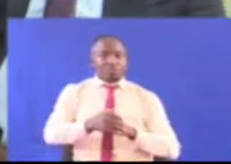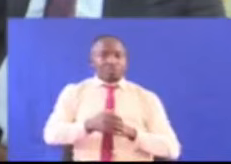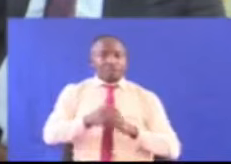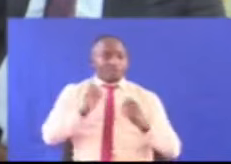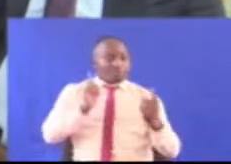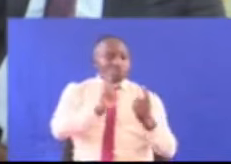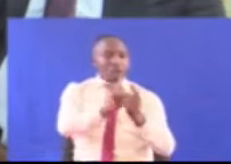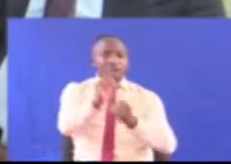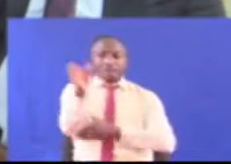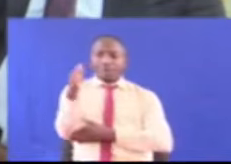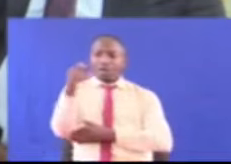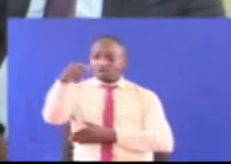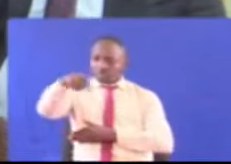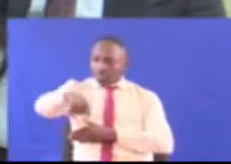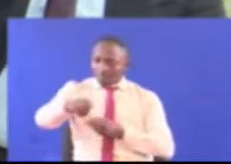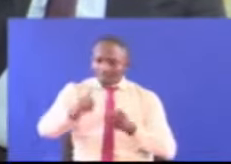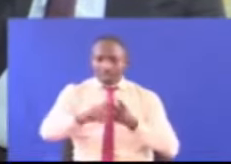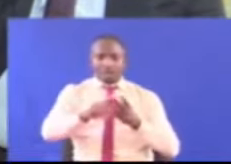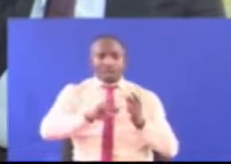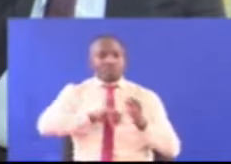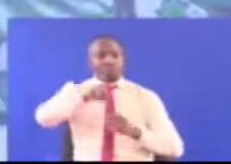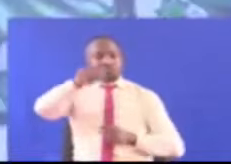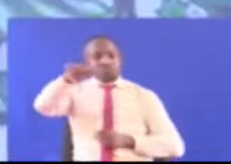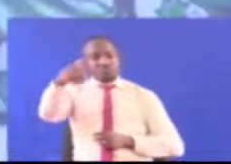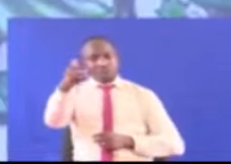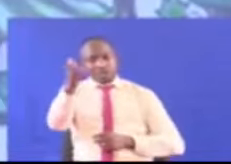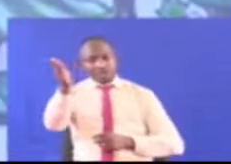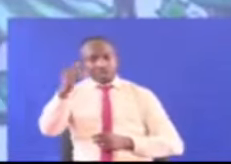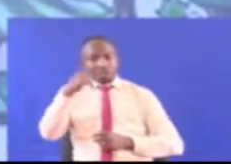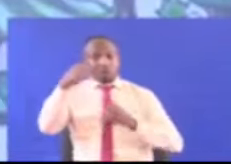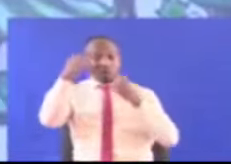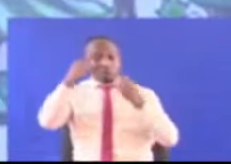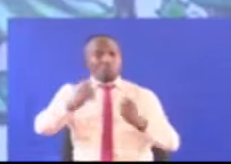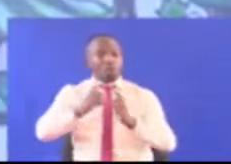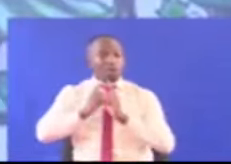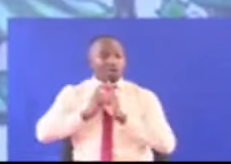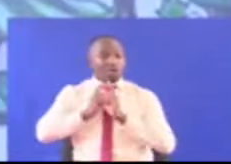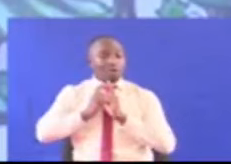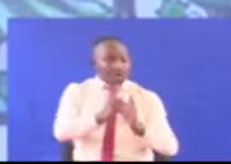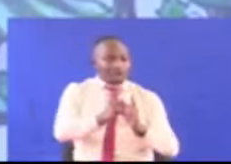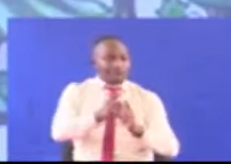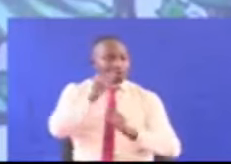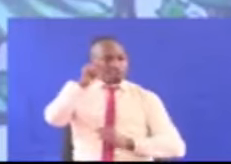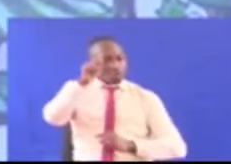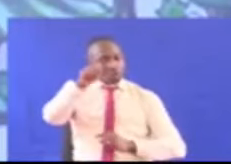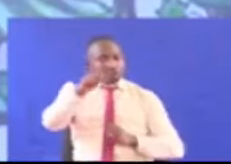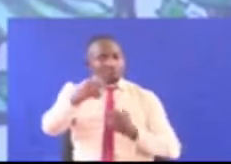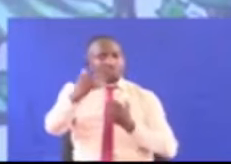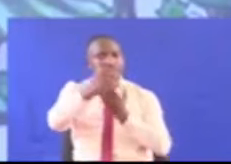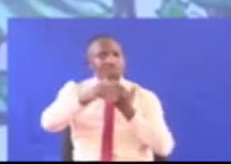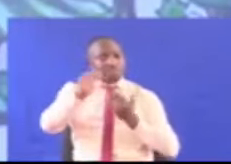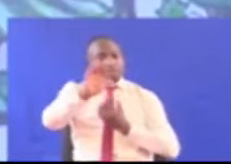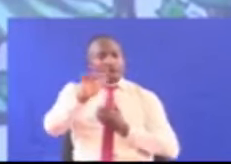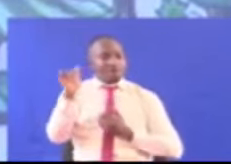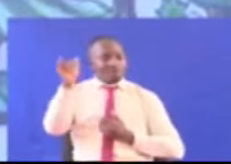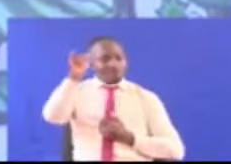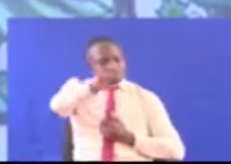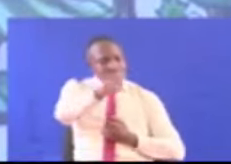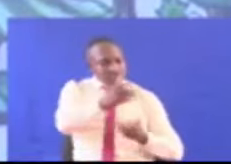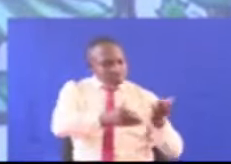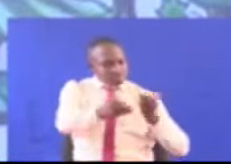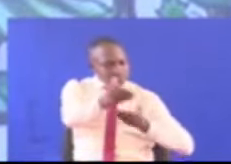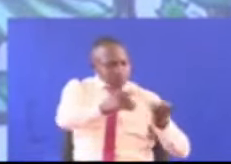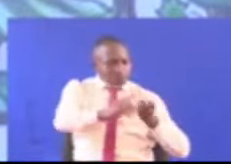na mabalozi hapa nchini, akaenda wengine aliona ni wagumu ilibidi apange safari aende kwenye nchi zao. Yote hiyo